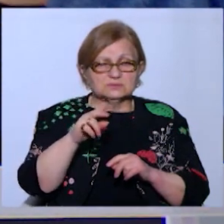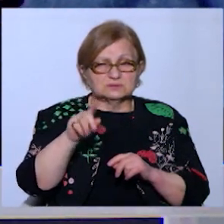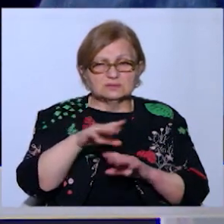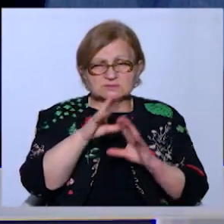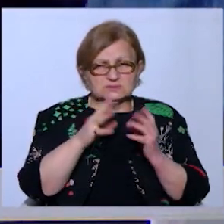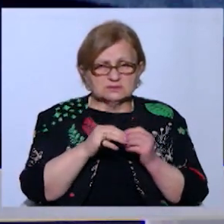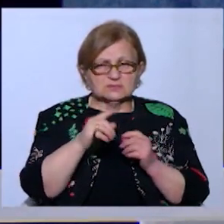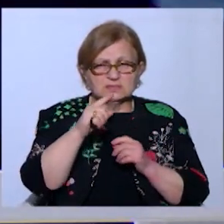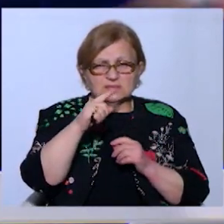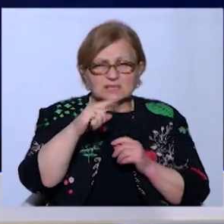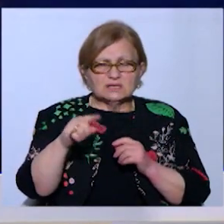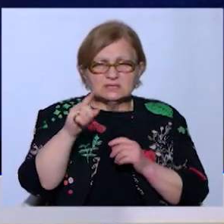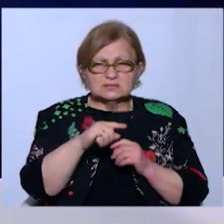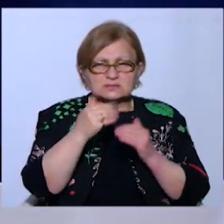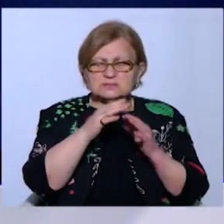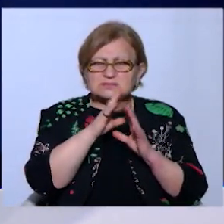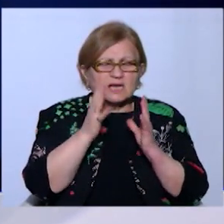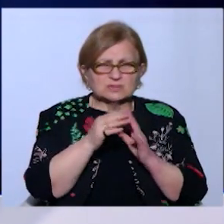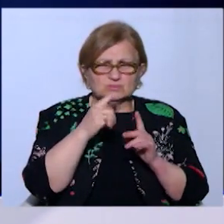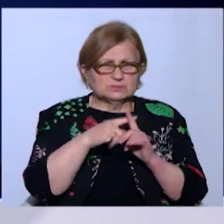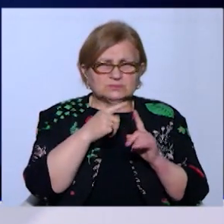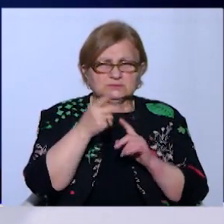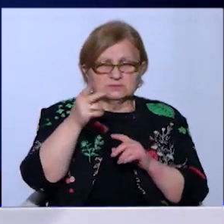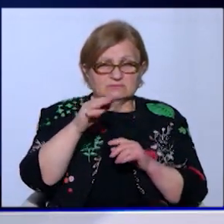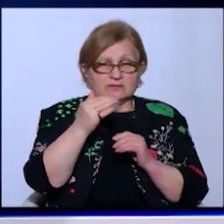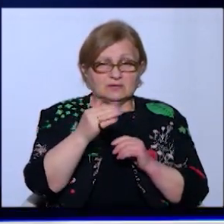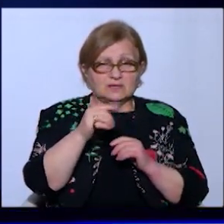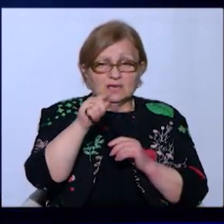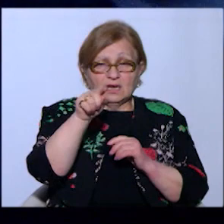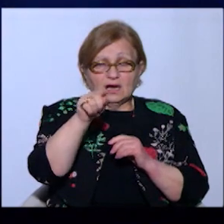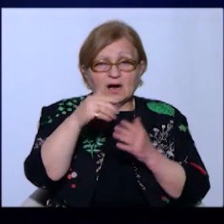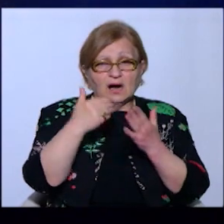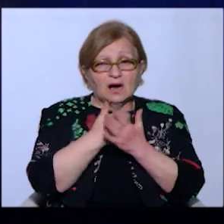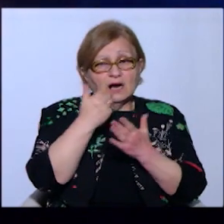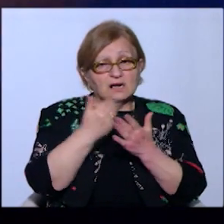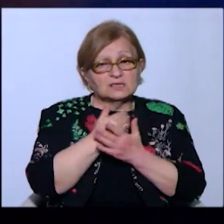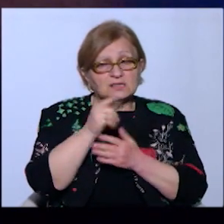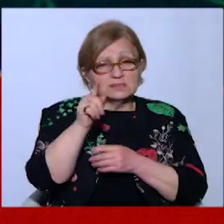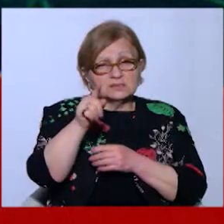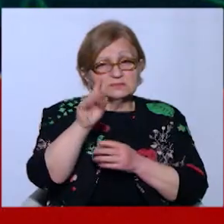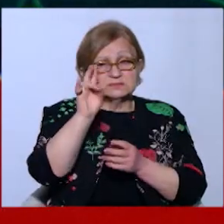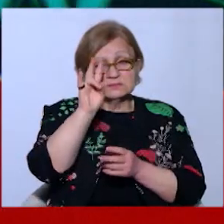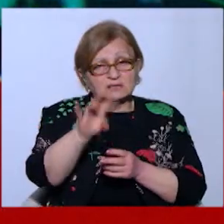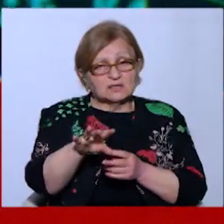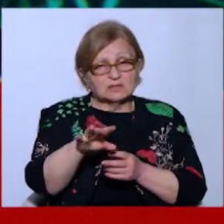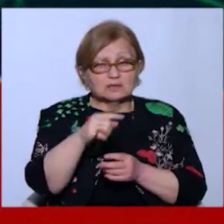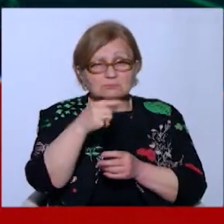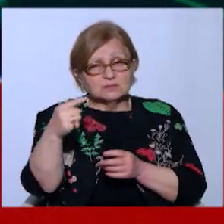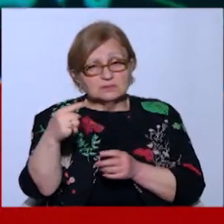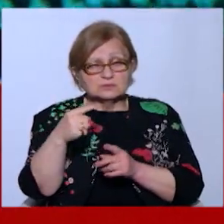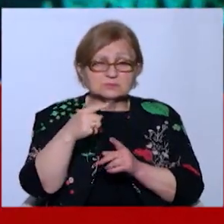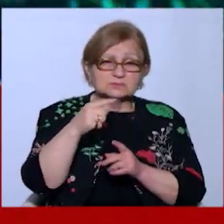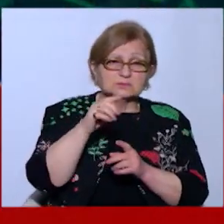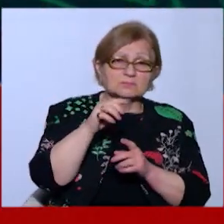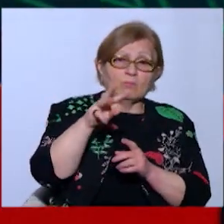ზოგადად x-ის მოდულის კვადრატიც, ხოლო აქ ახალი ლოგარითმის არგუმენტში დარჩება x-ი მინუს x-ი თუ x-ის მოდული,